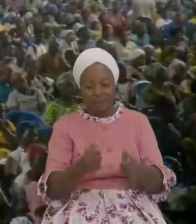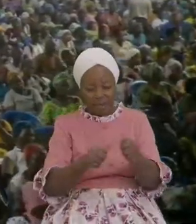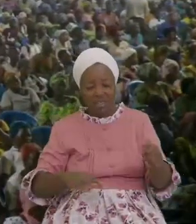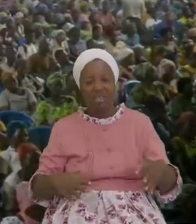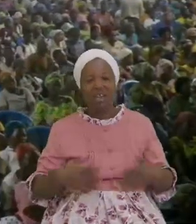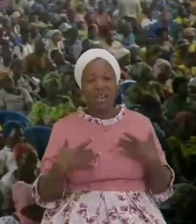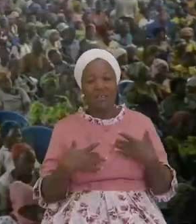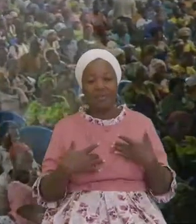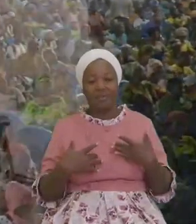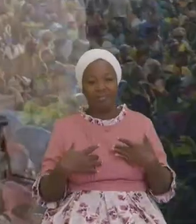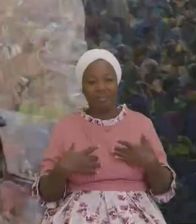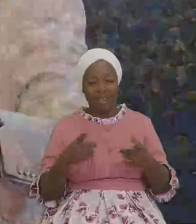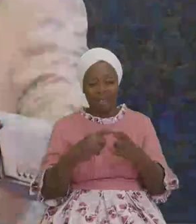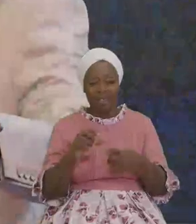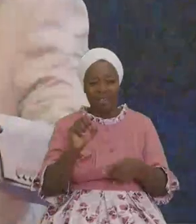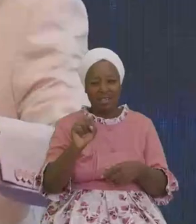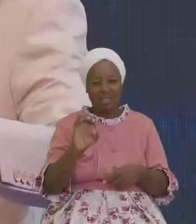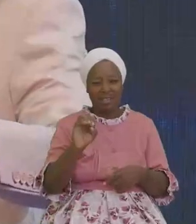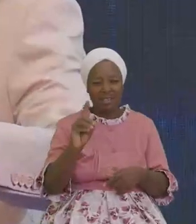vie abaissée, abrogée,